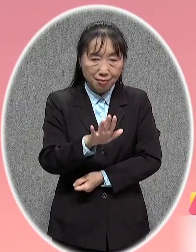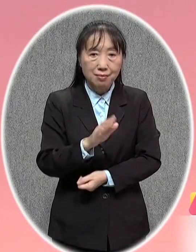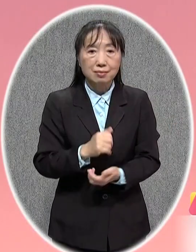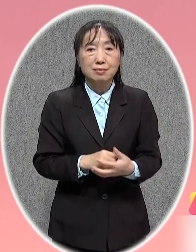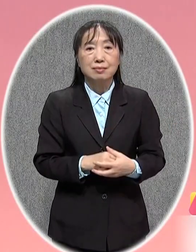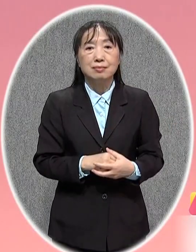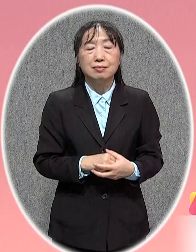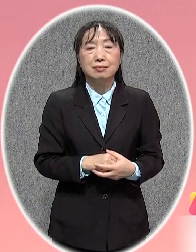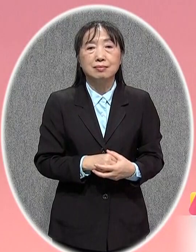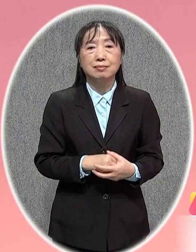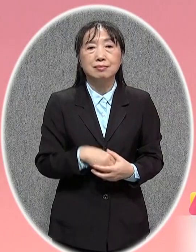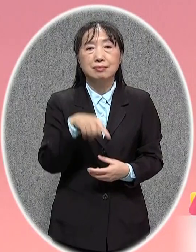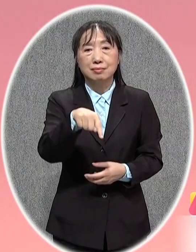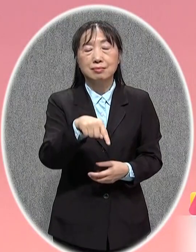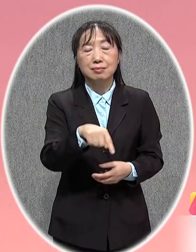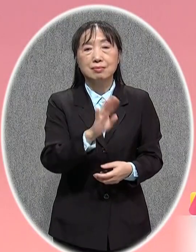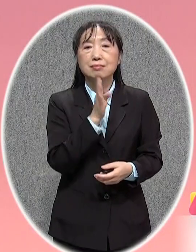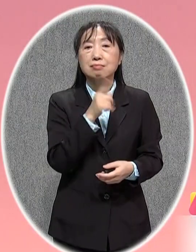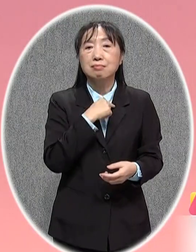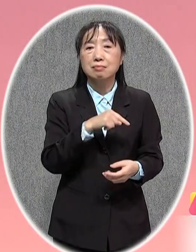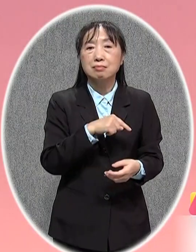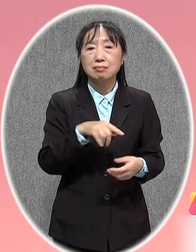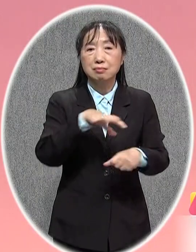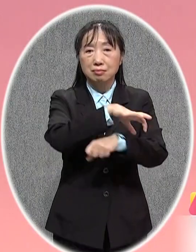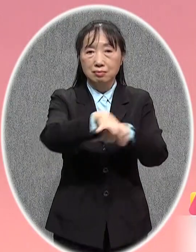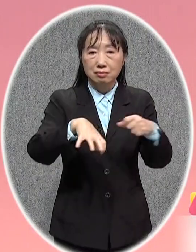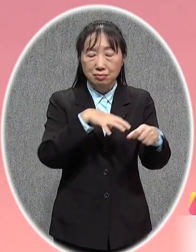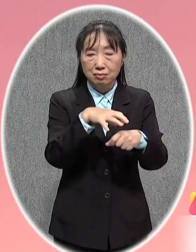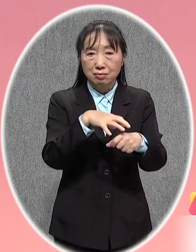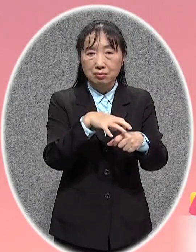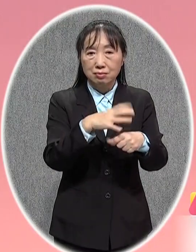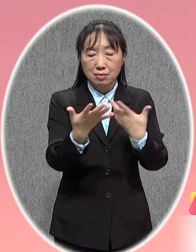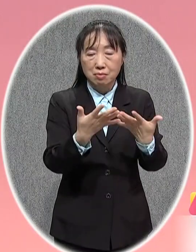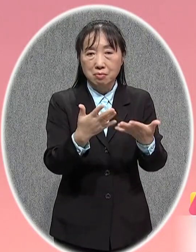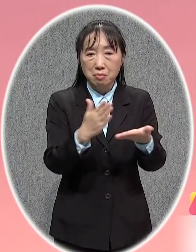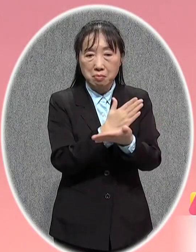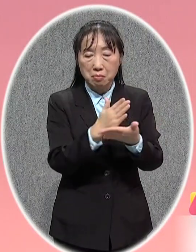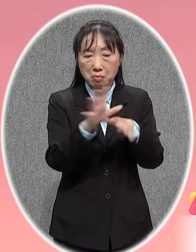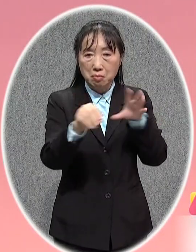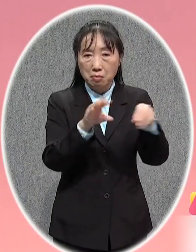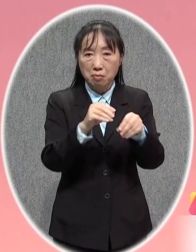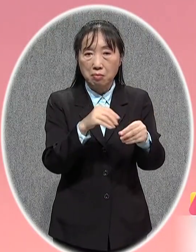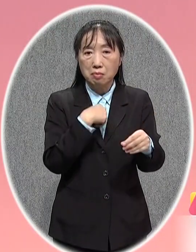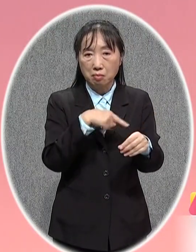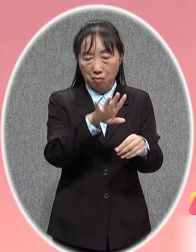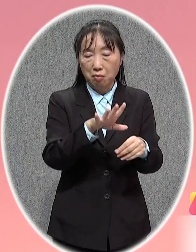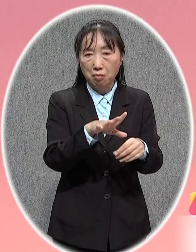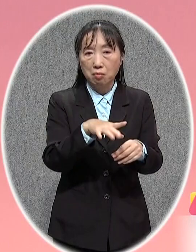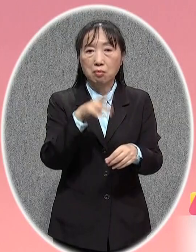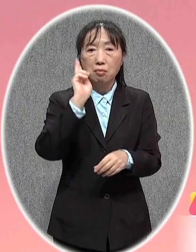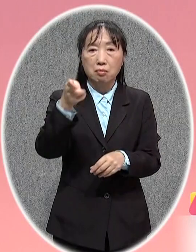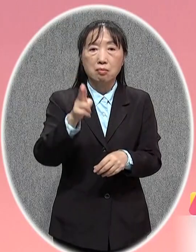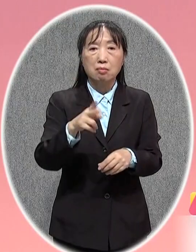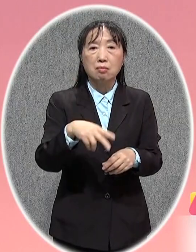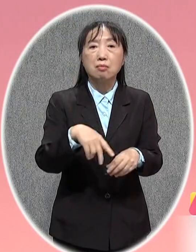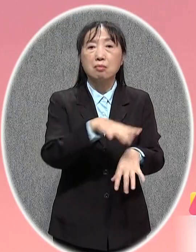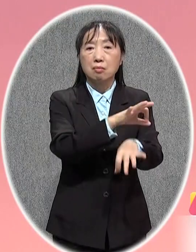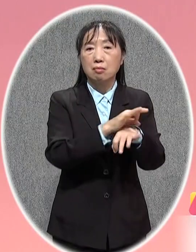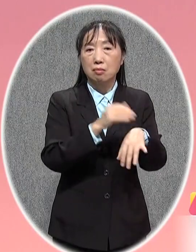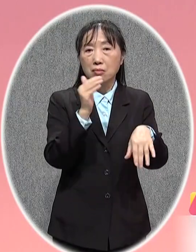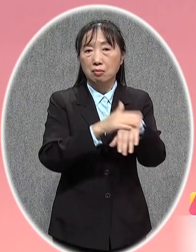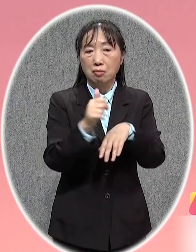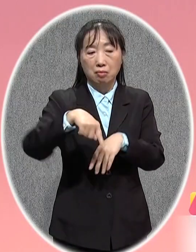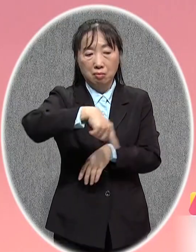但是其实在这本环查报告里面，中油有在委托了学者去做调查，其实他发现